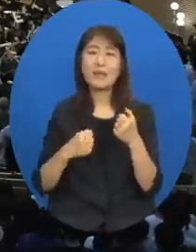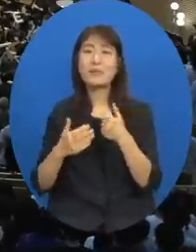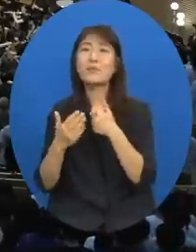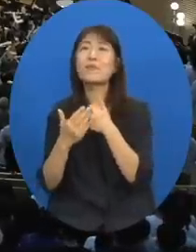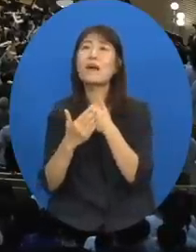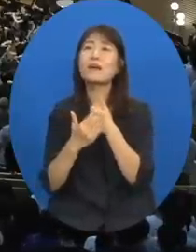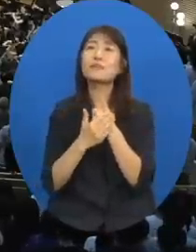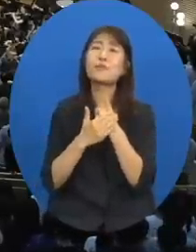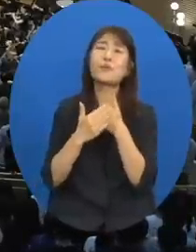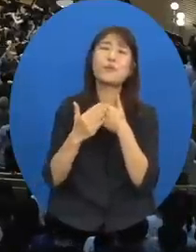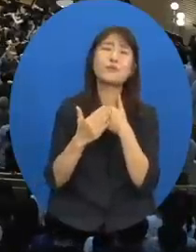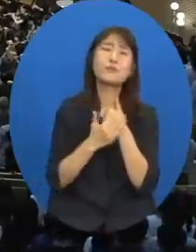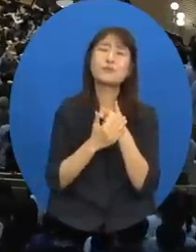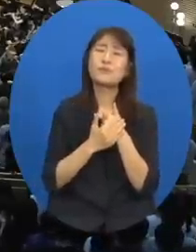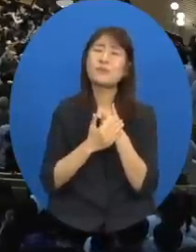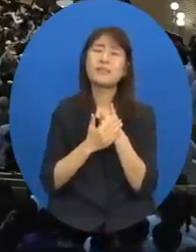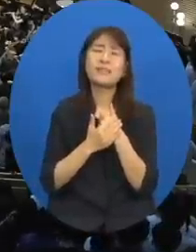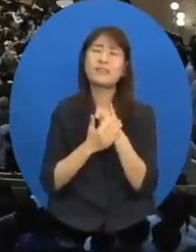힘과